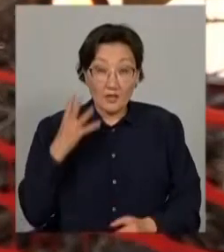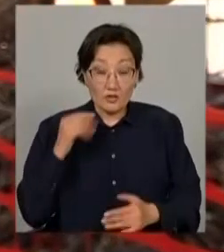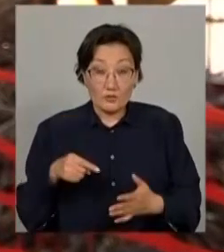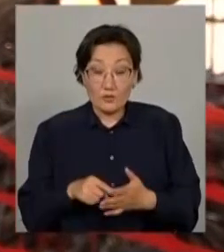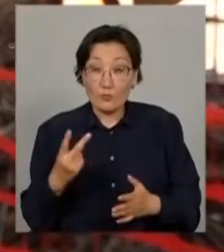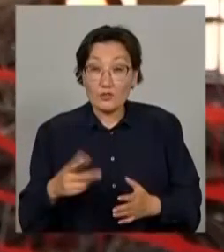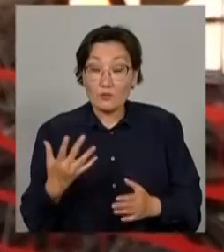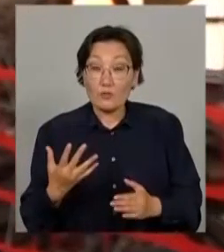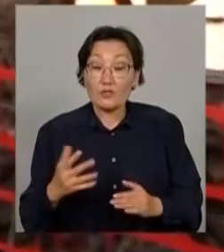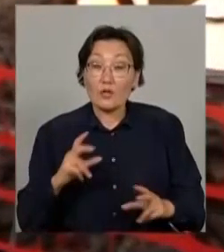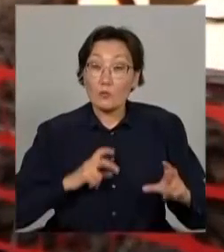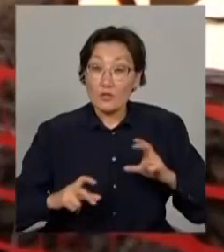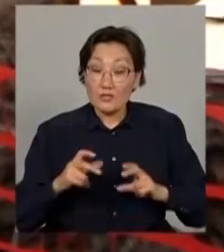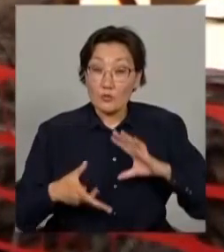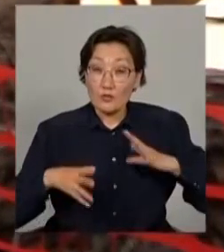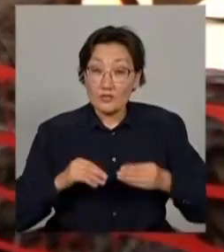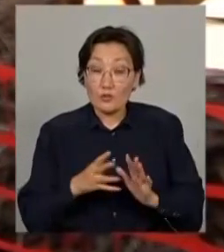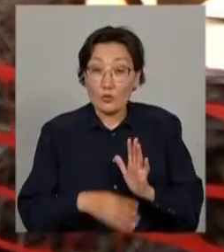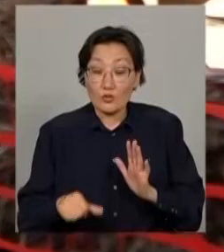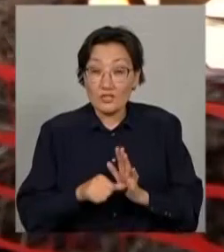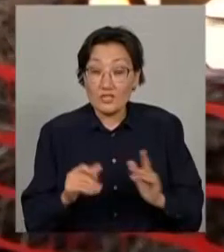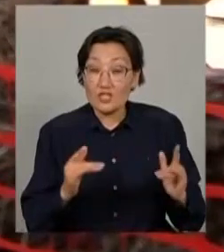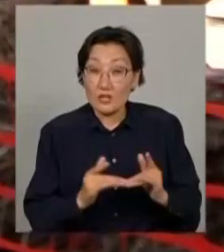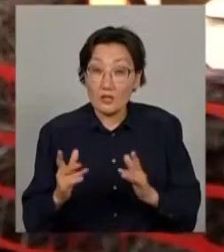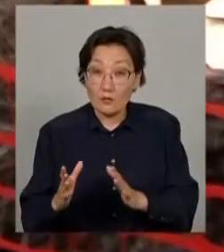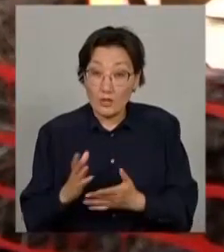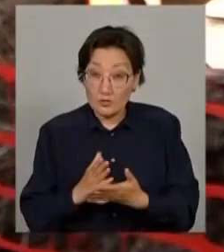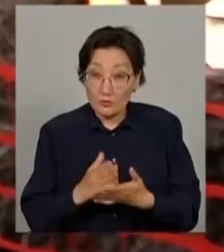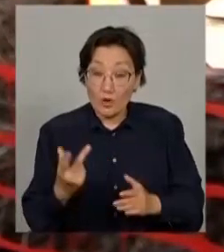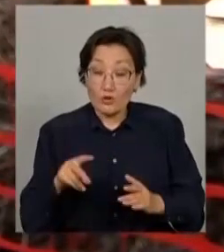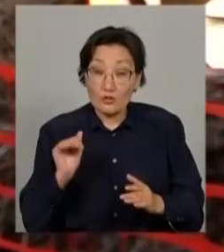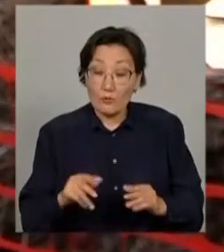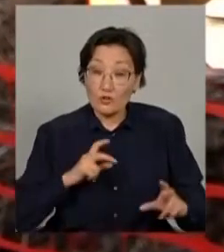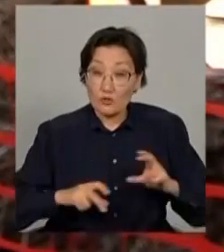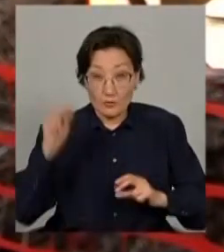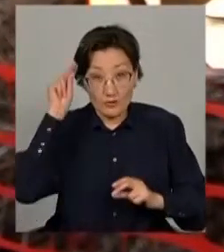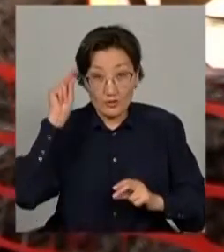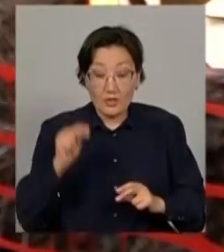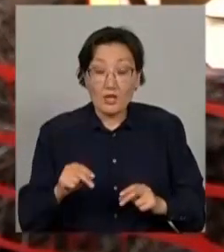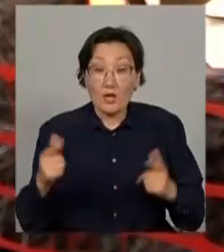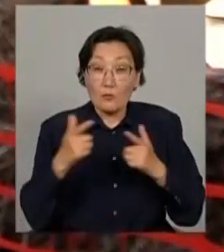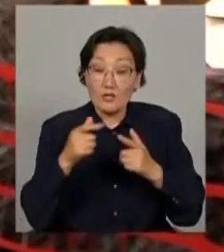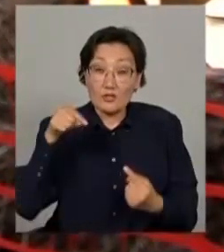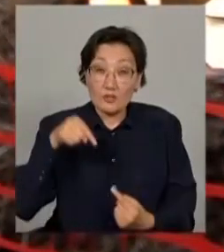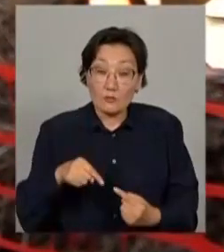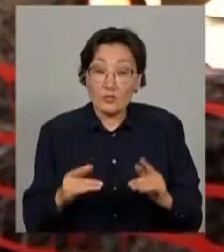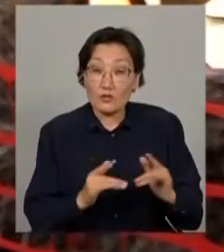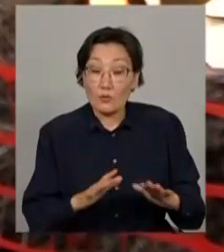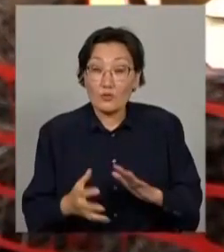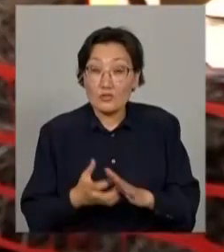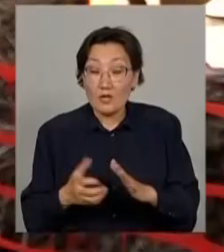Алматыдағы 35 жоғары оқу орнында жалпы 96 жатақхана бар. Қазір онда 30 мың студент тұрады. Мәліметке сүйенсек, төсек орын